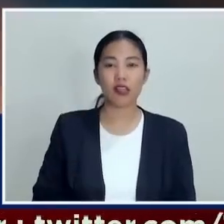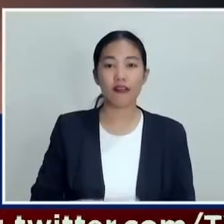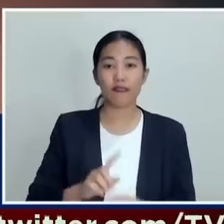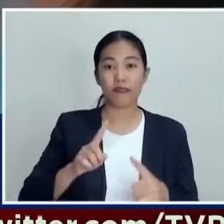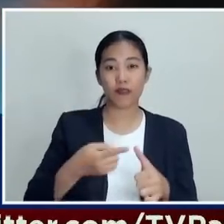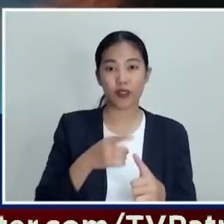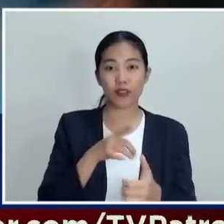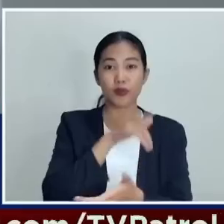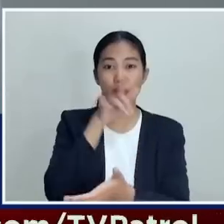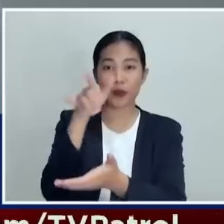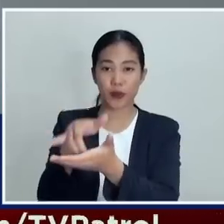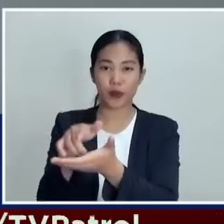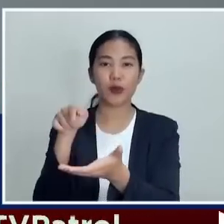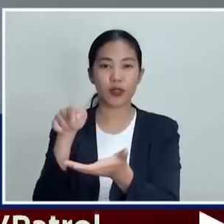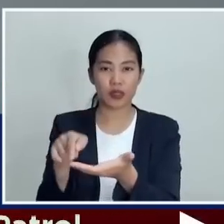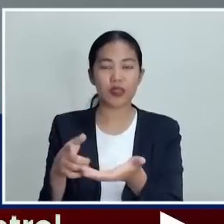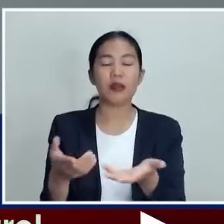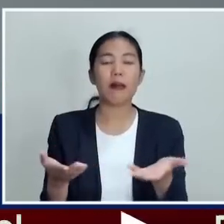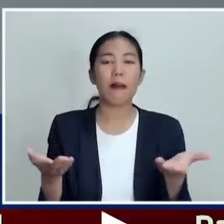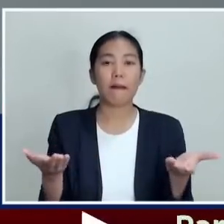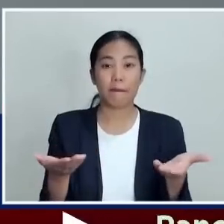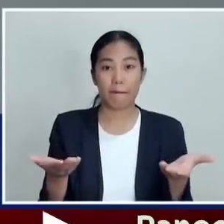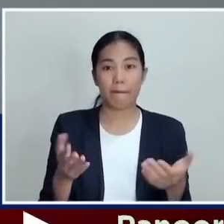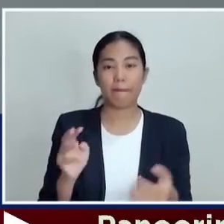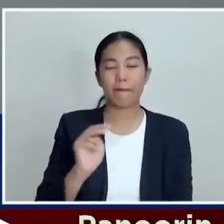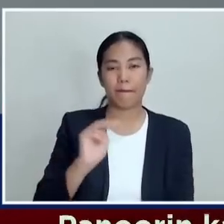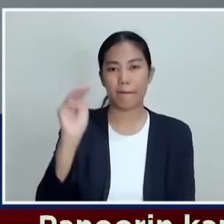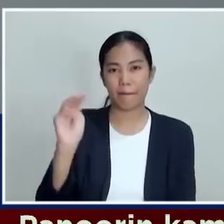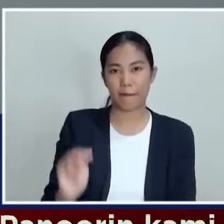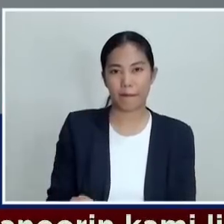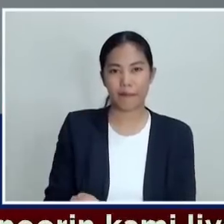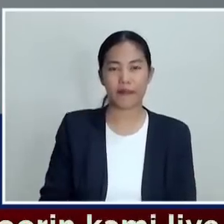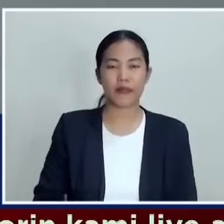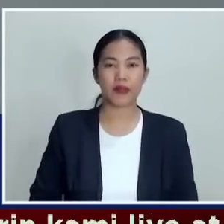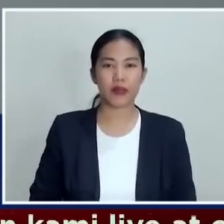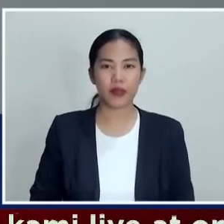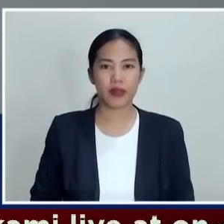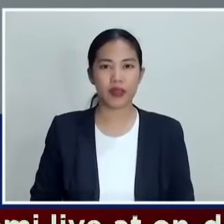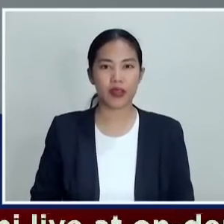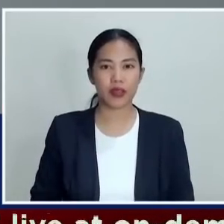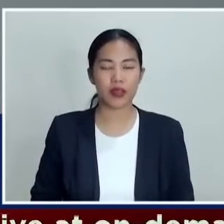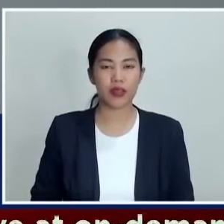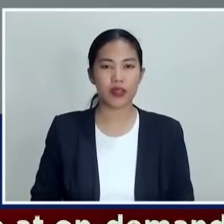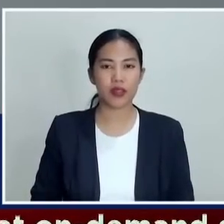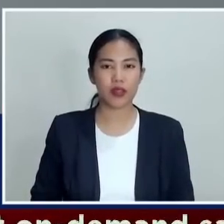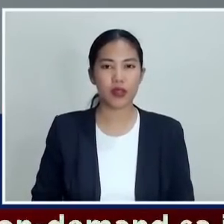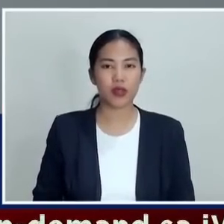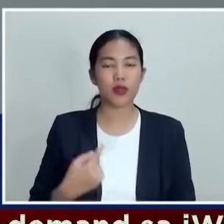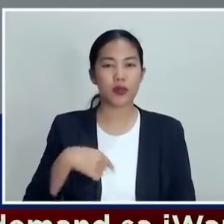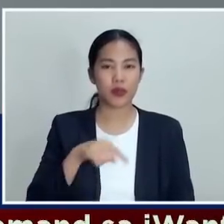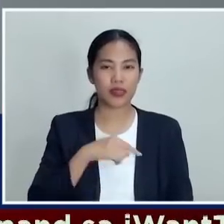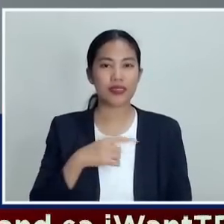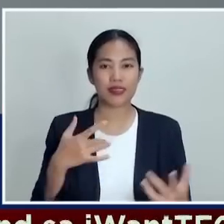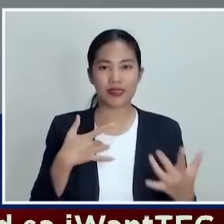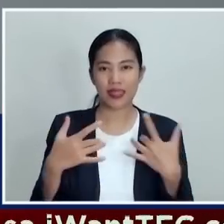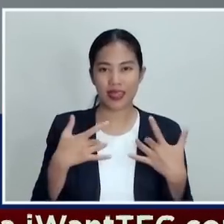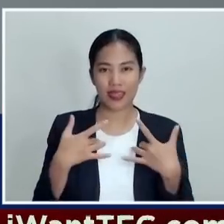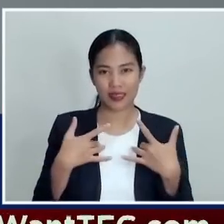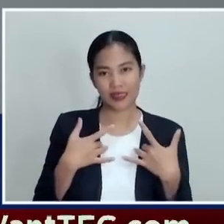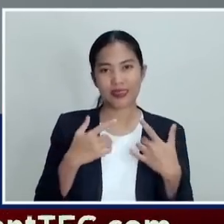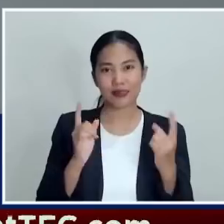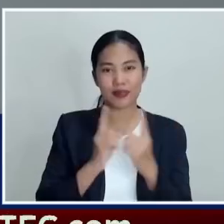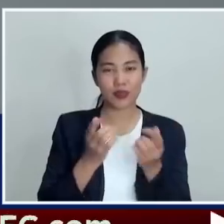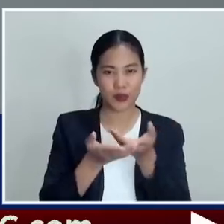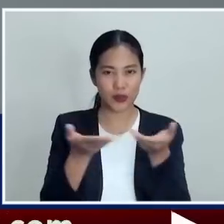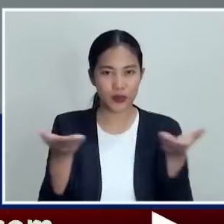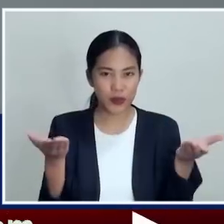kanilang overseas tour. We are working hard so we can have fun with you guys. We are getting nervous but